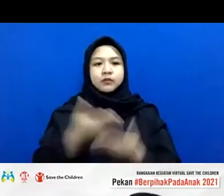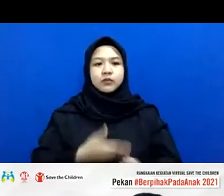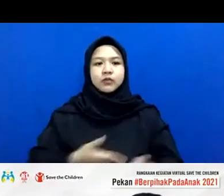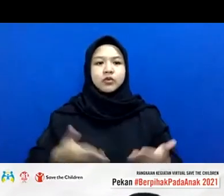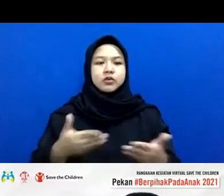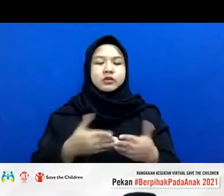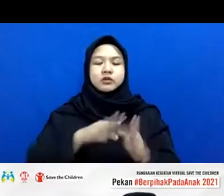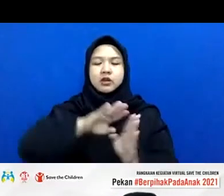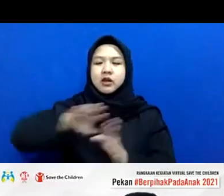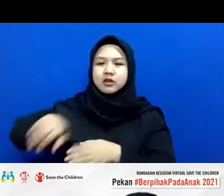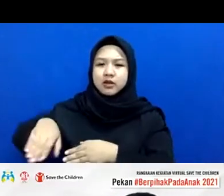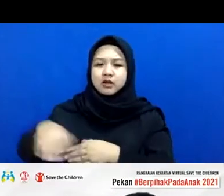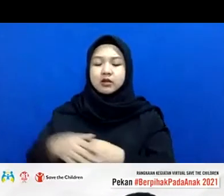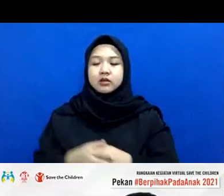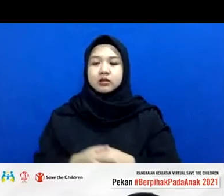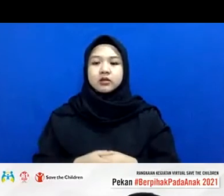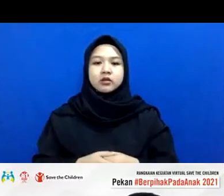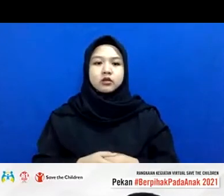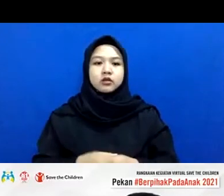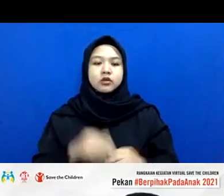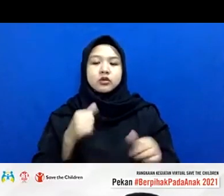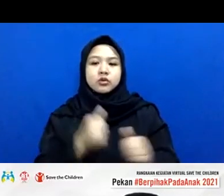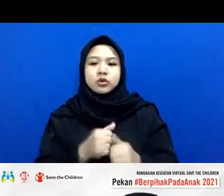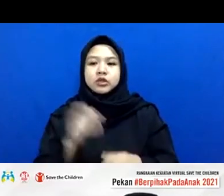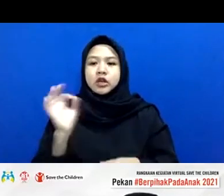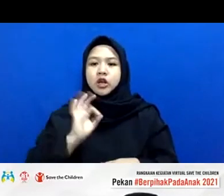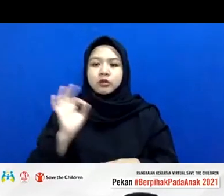atau anak jalanan. Kemudian tidak punya